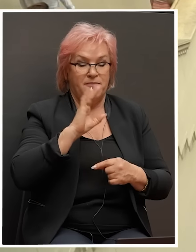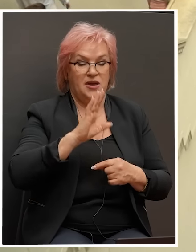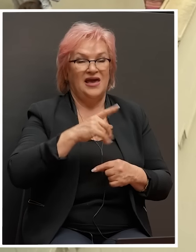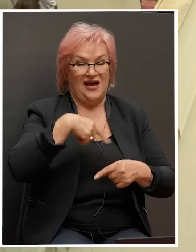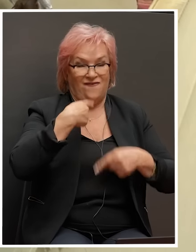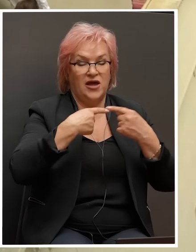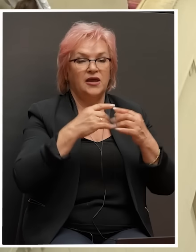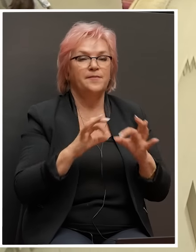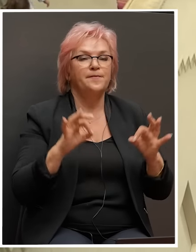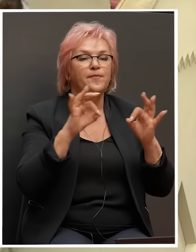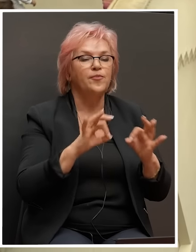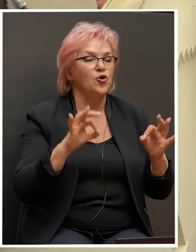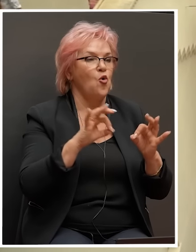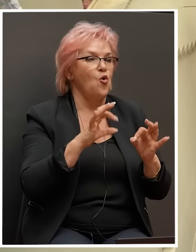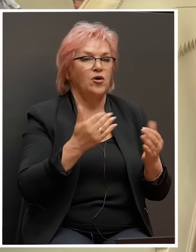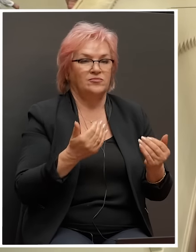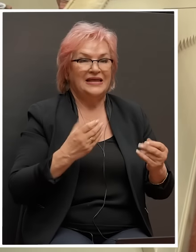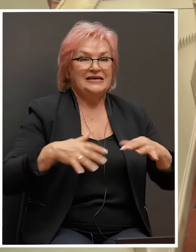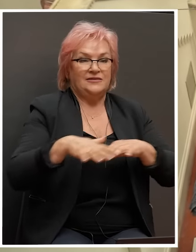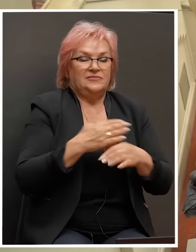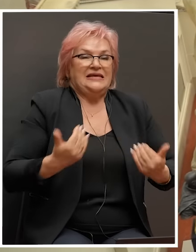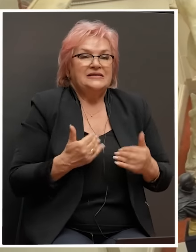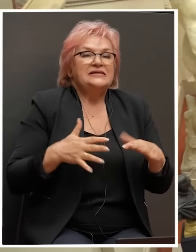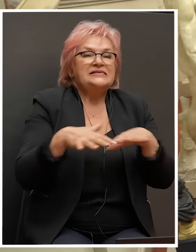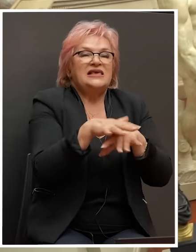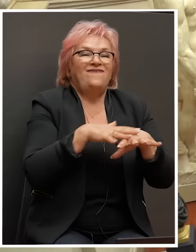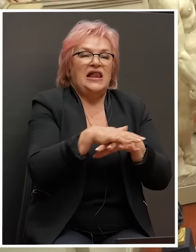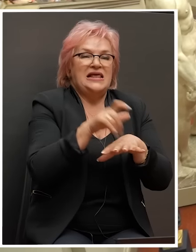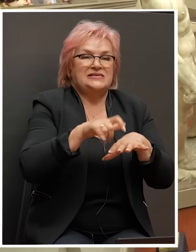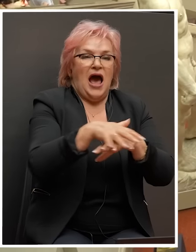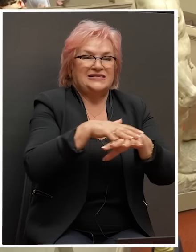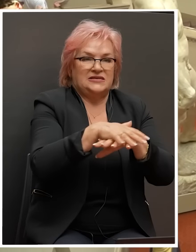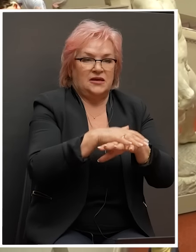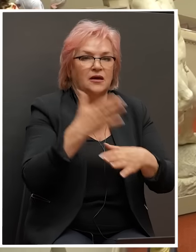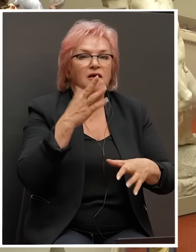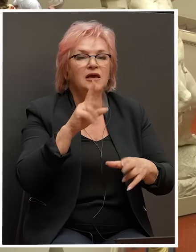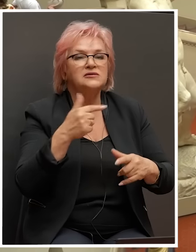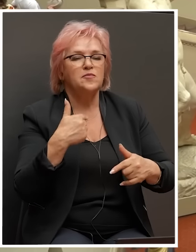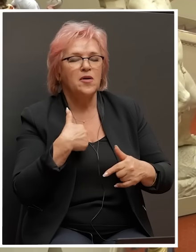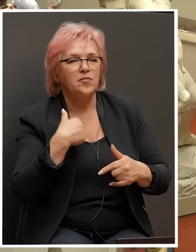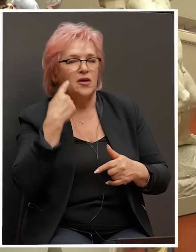про цивилизацию, да, и если бы нам пришла в голову